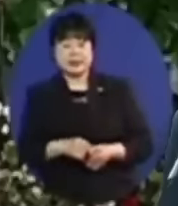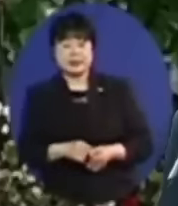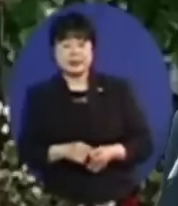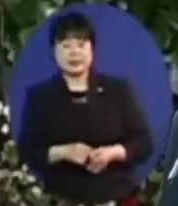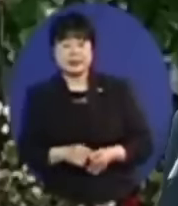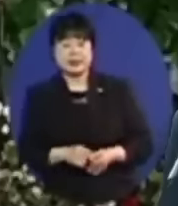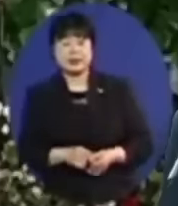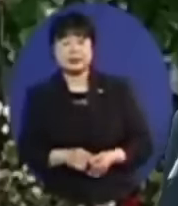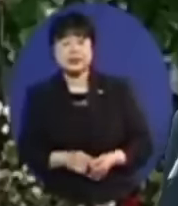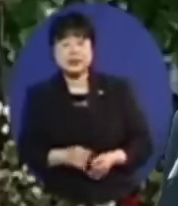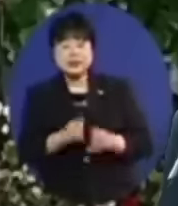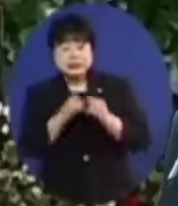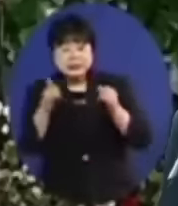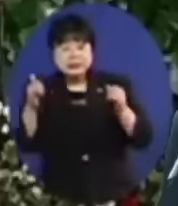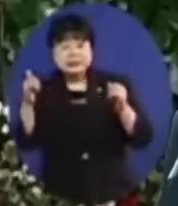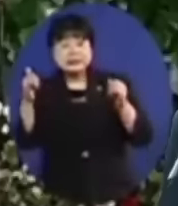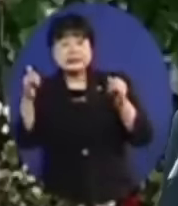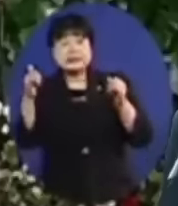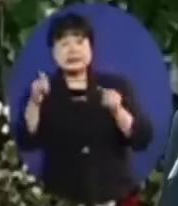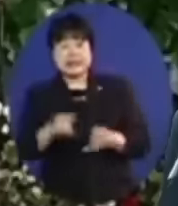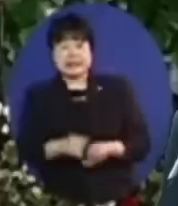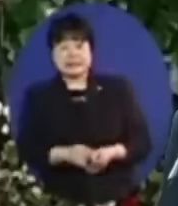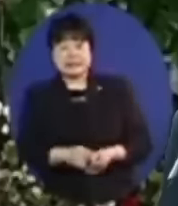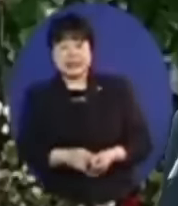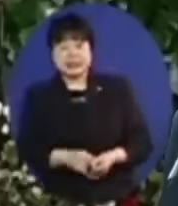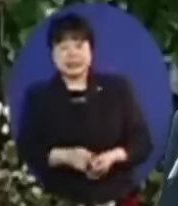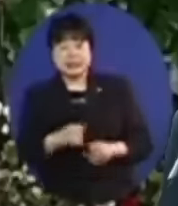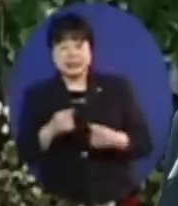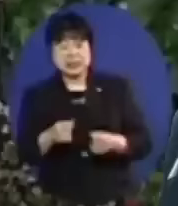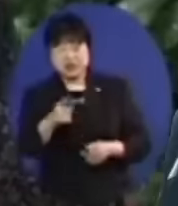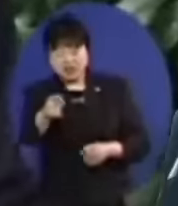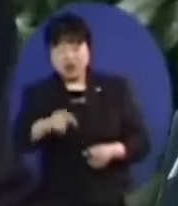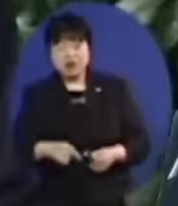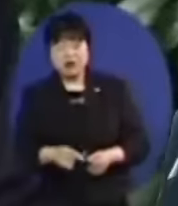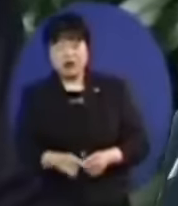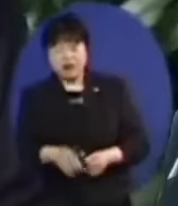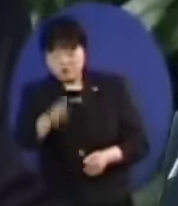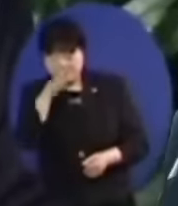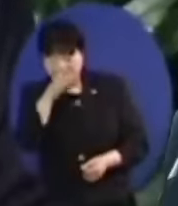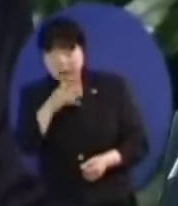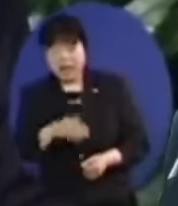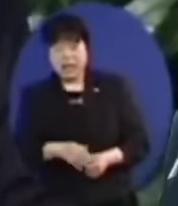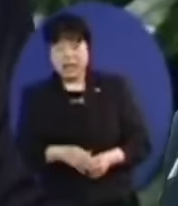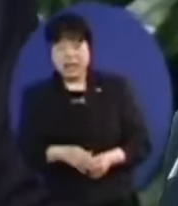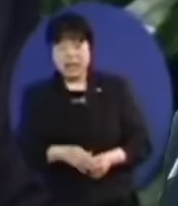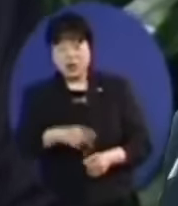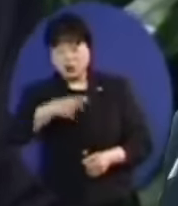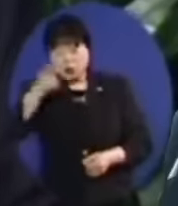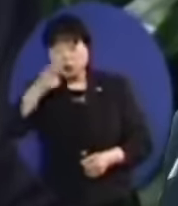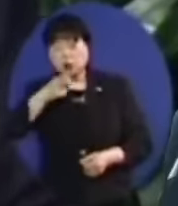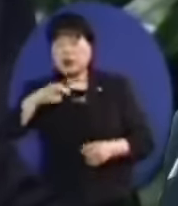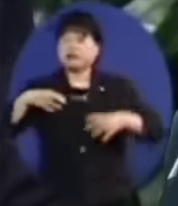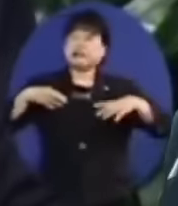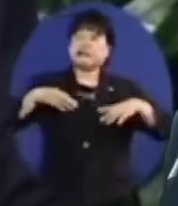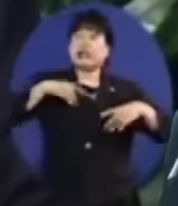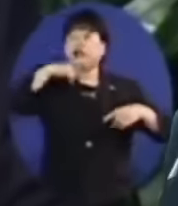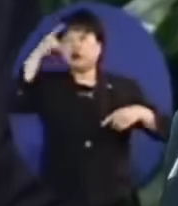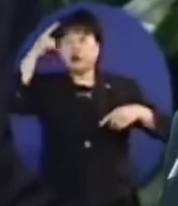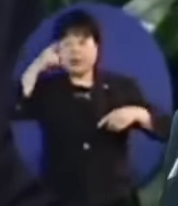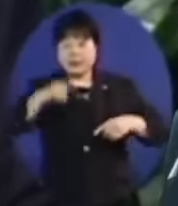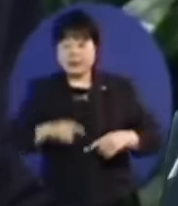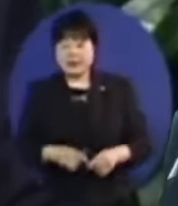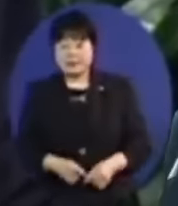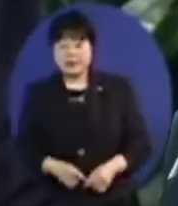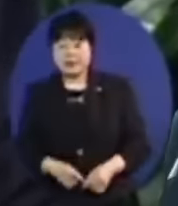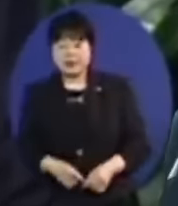깨닫게 하고 사용해야 되기 때문에 주어받습니다. 야 인마 바보 천치야, 네가 뭐 똑똑하냐, 네가 뭐